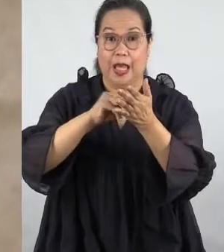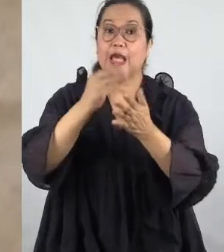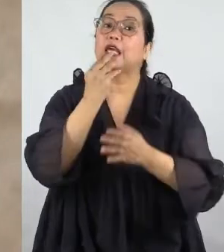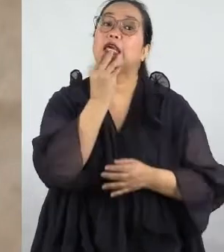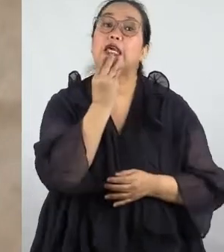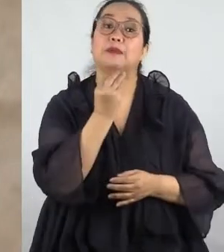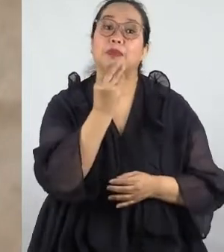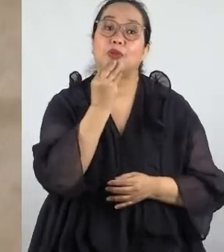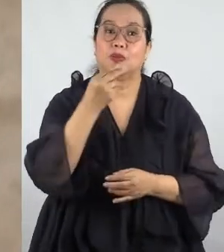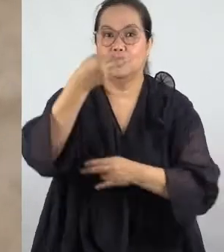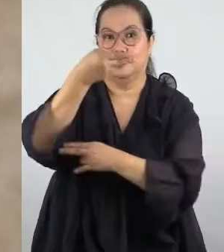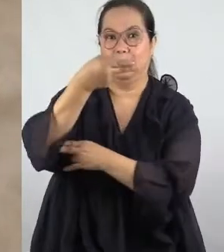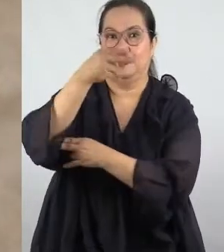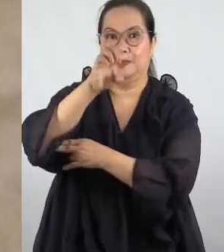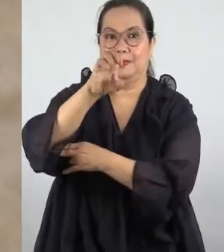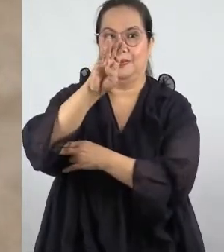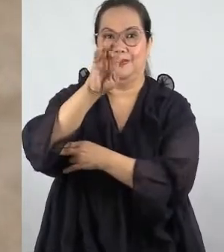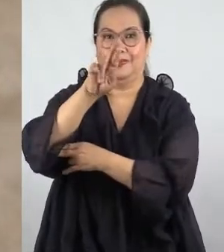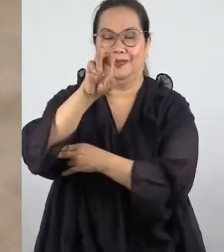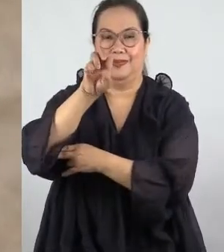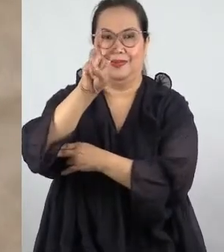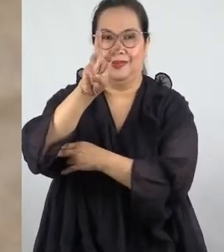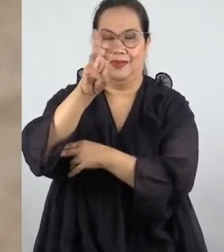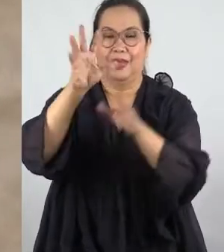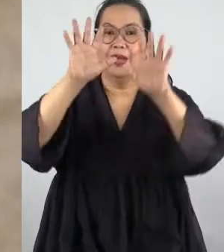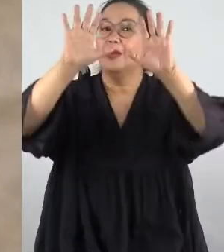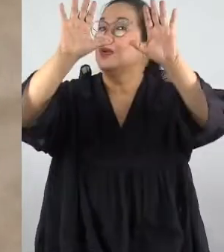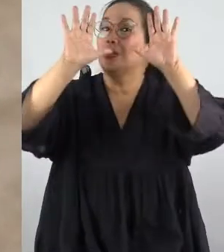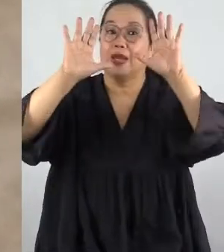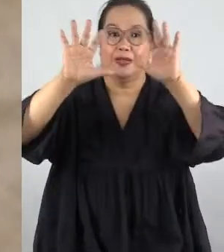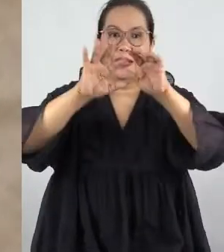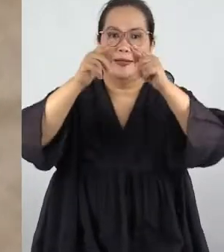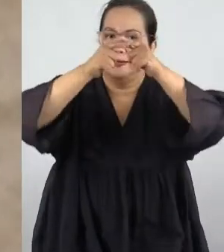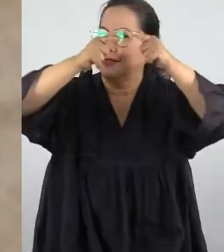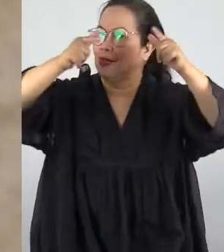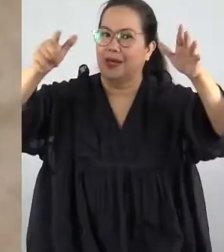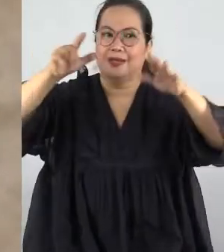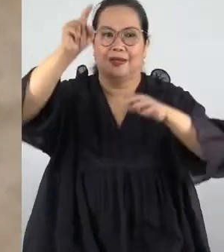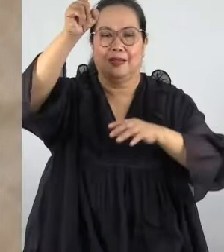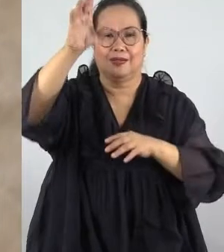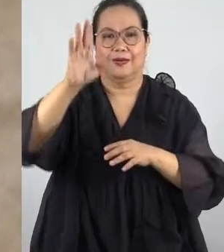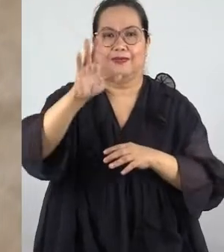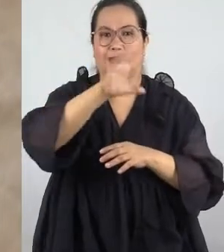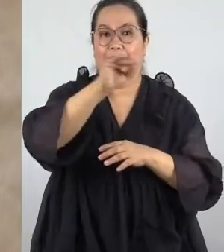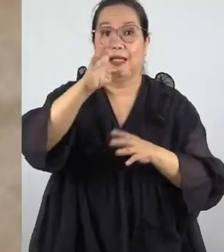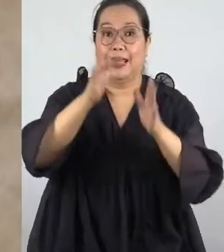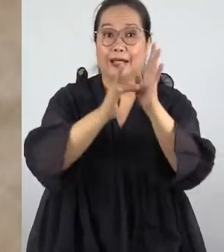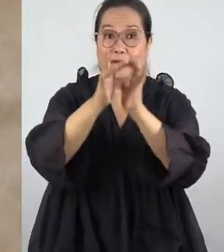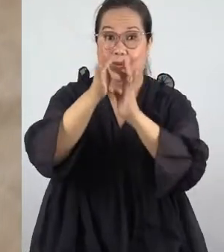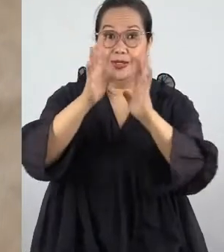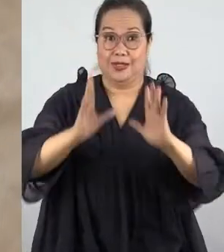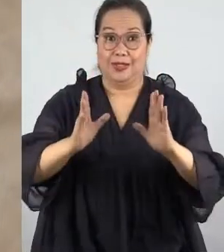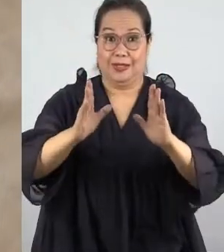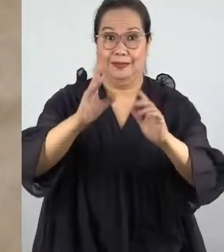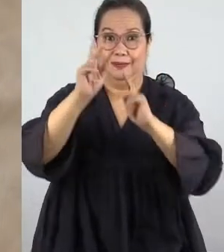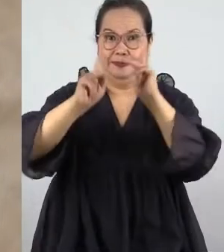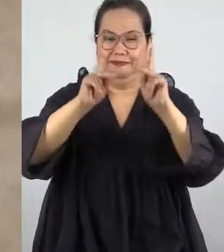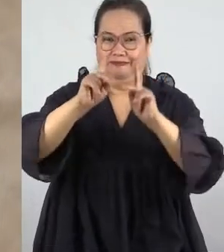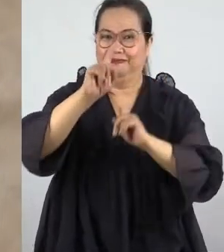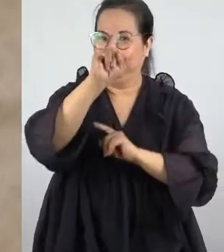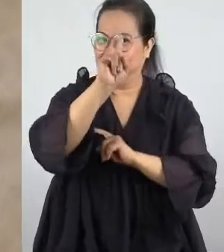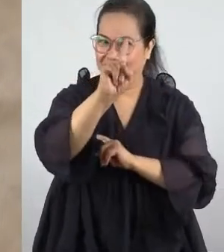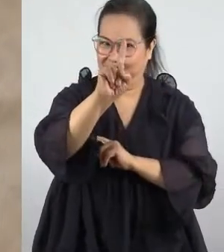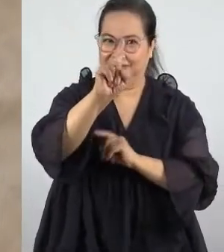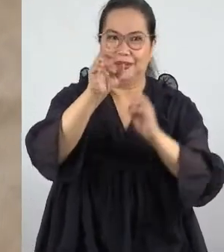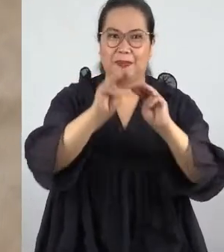merong iisang tema, ang kadakilaan ni Kristo at ang Kristyanismo. Yan po ang